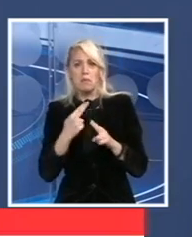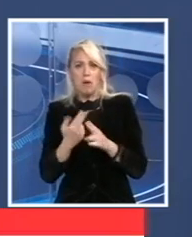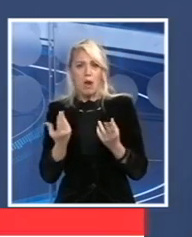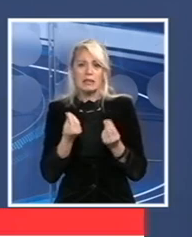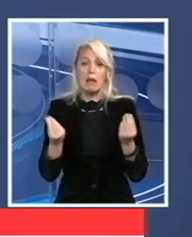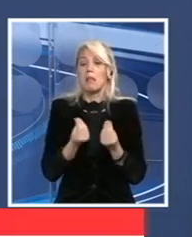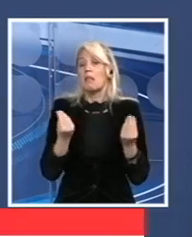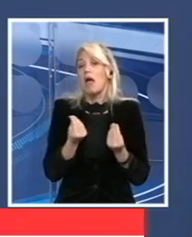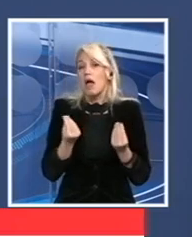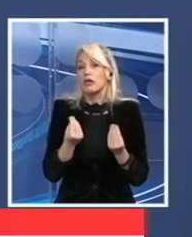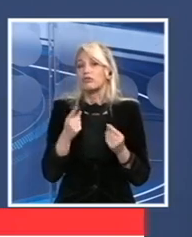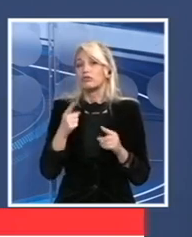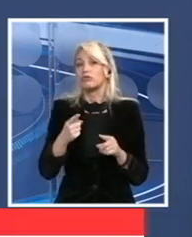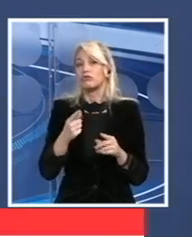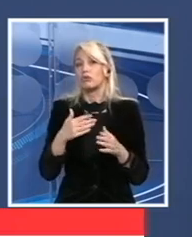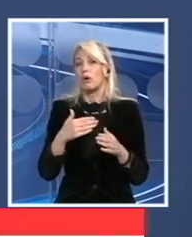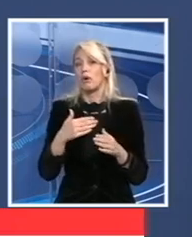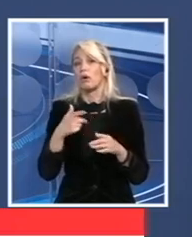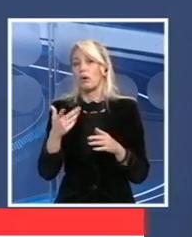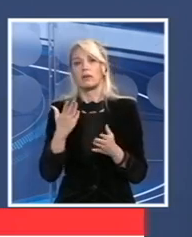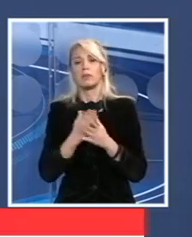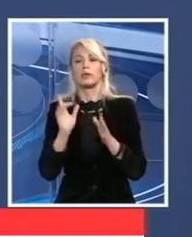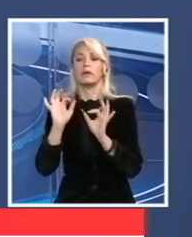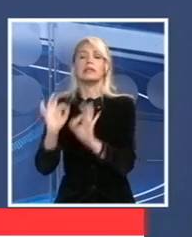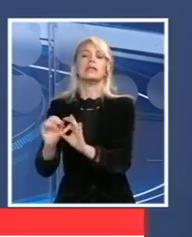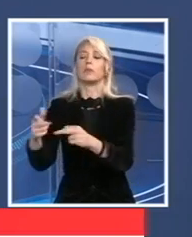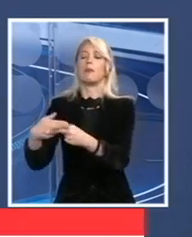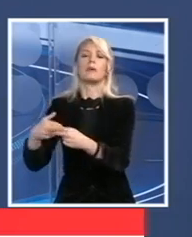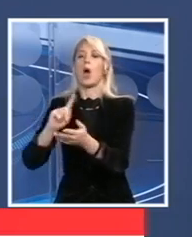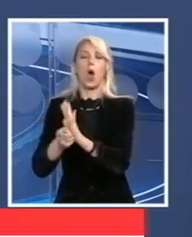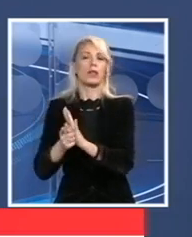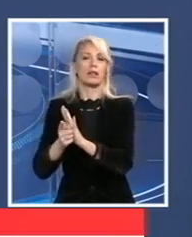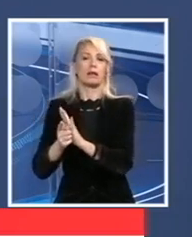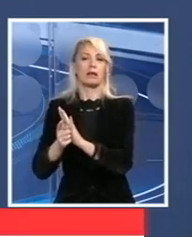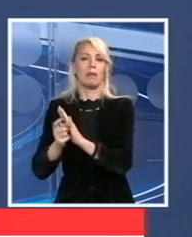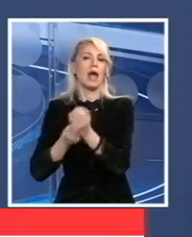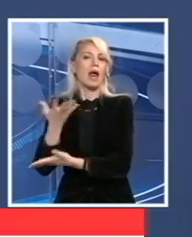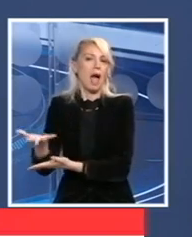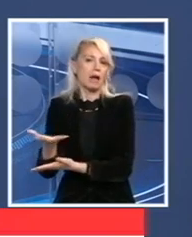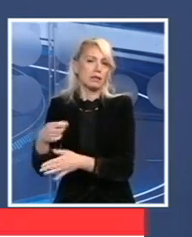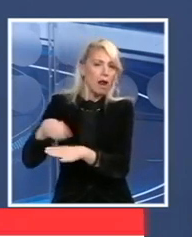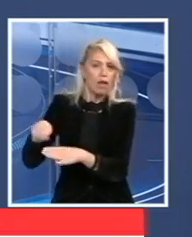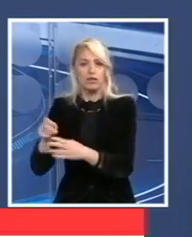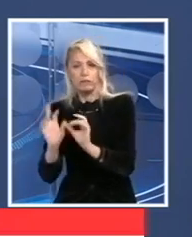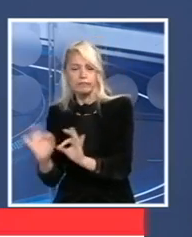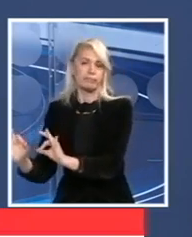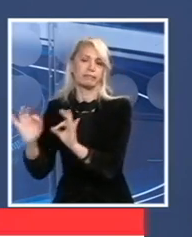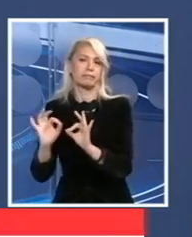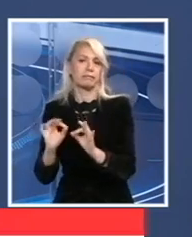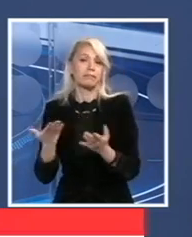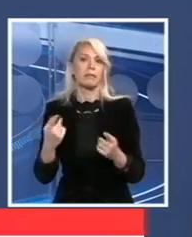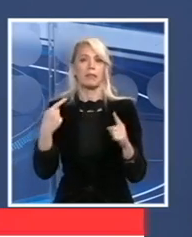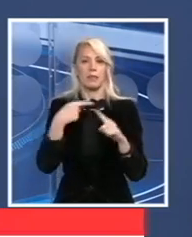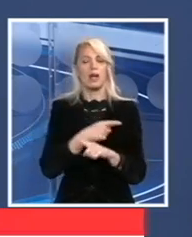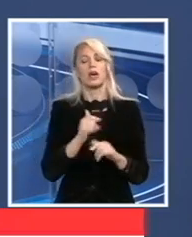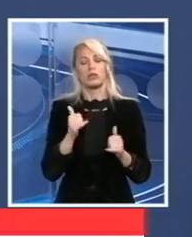upravo 5 do 7 dana nakon infekcije, da budu na pravom mestu ukoliko bude bilo potrebno lečenje. Nažalost, desili